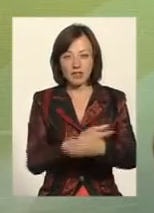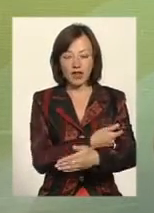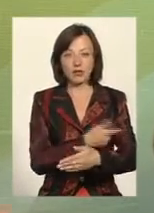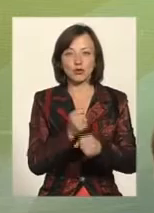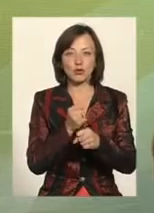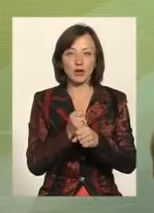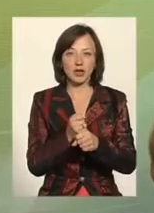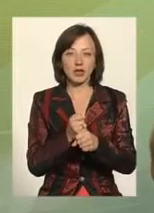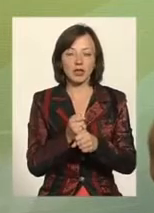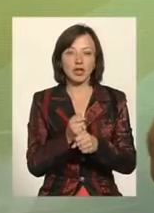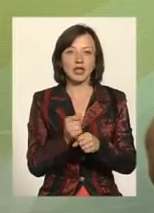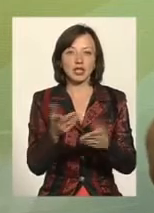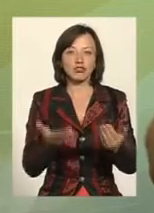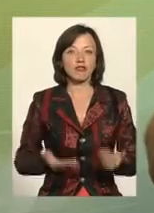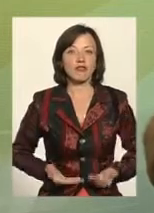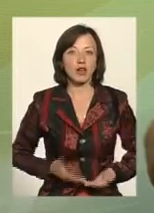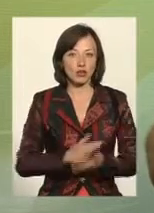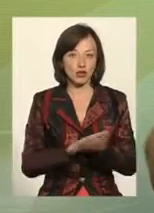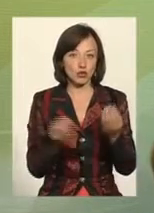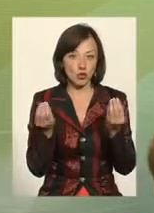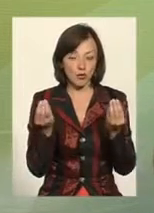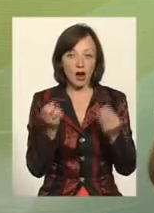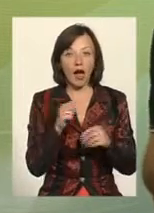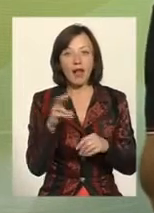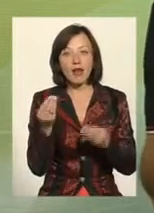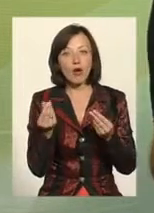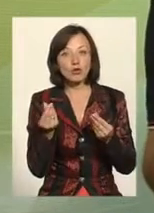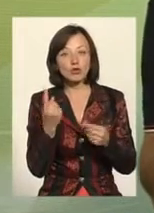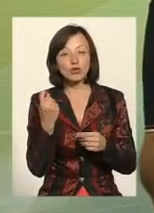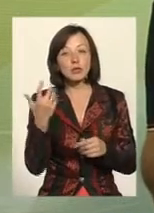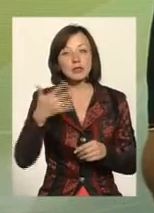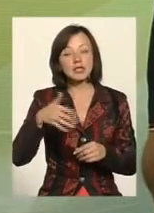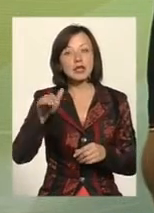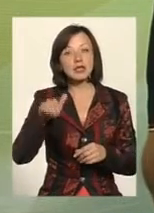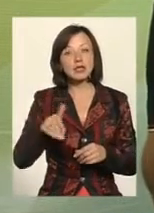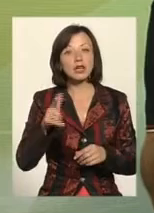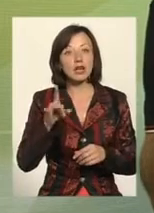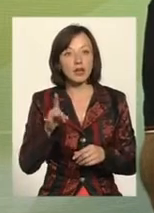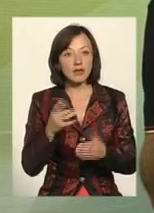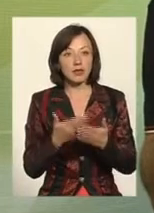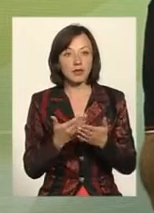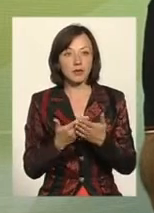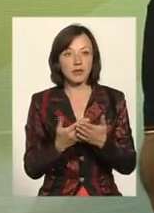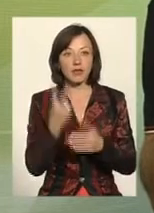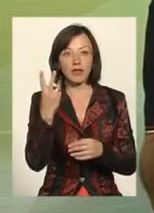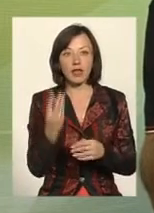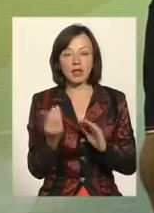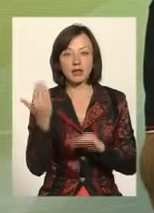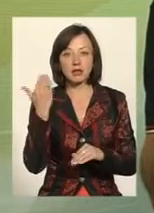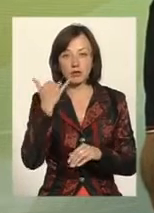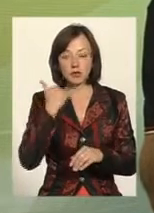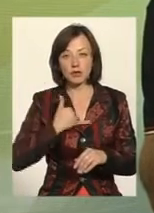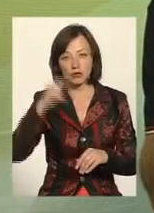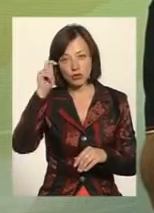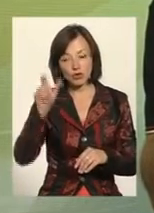провели, зробили тобі шунт, і ти живеш. Супер. Але це коштує 150 тисяч гривень. От буквально 2 дні назад до мене позвонив